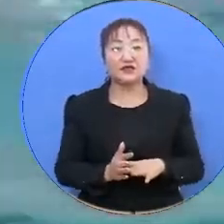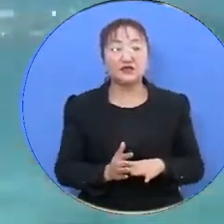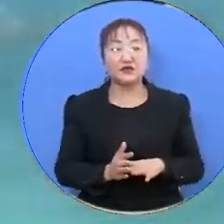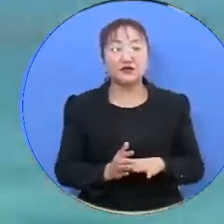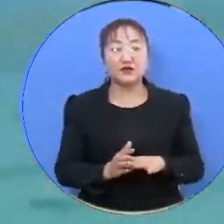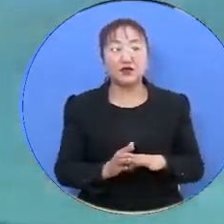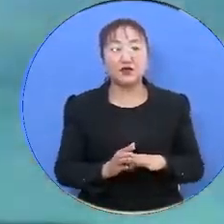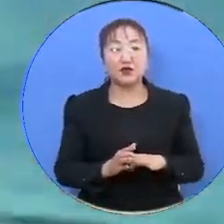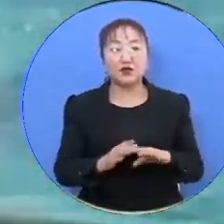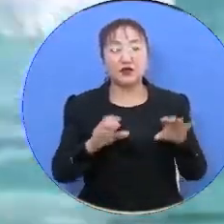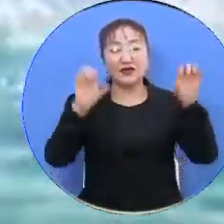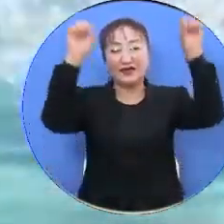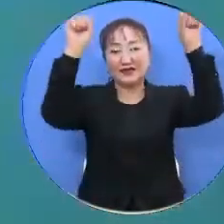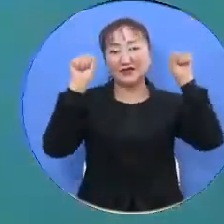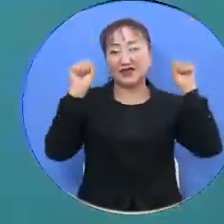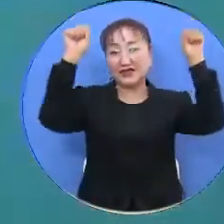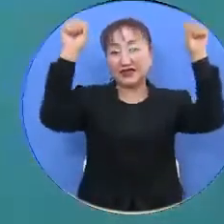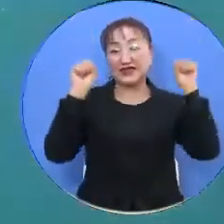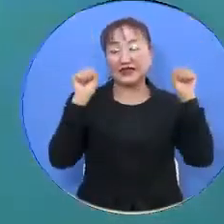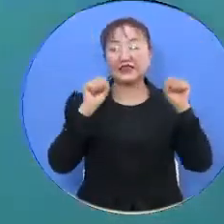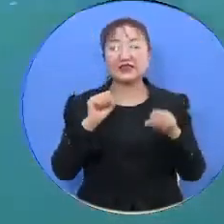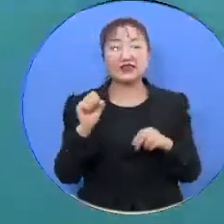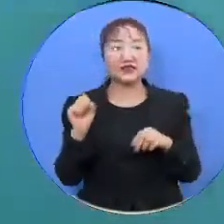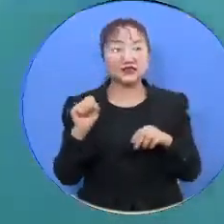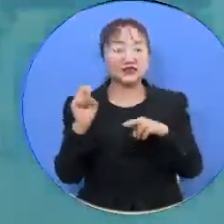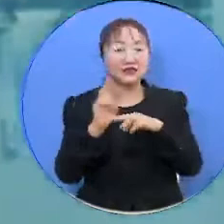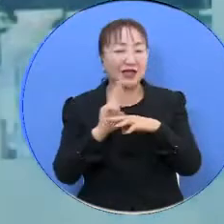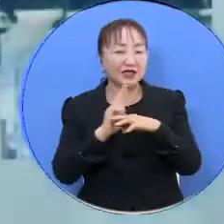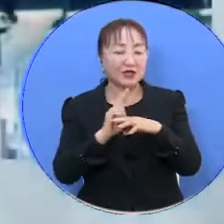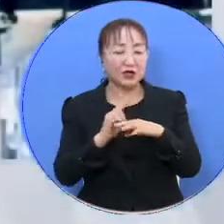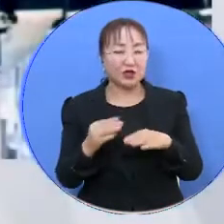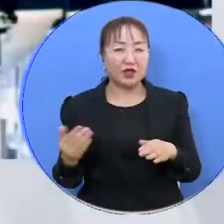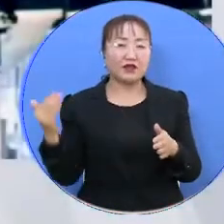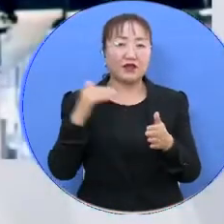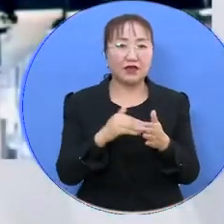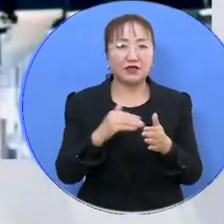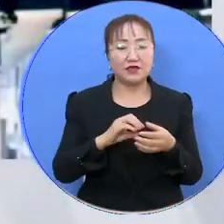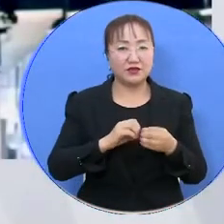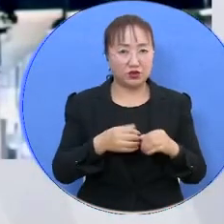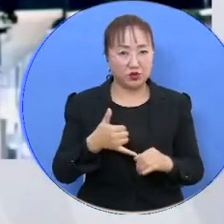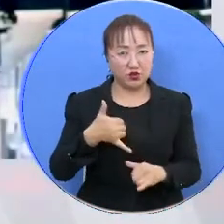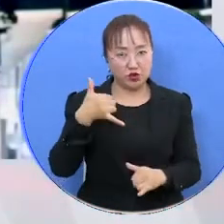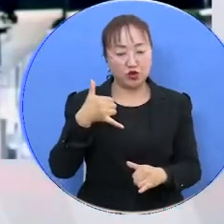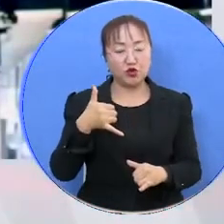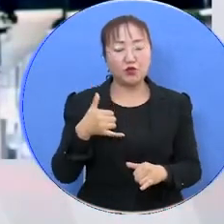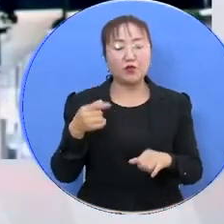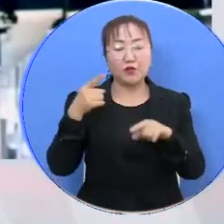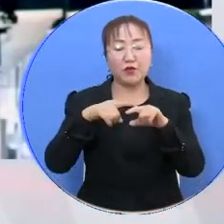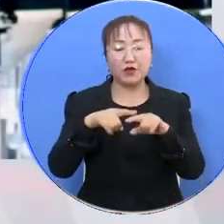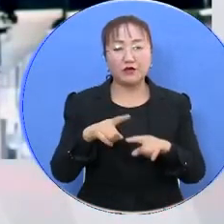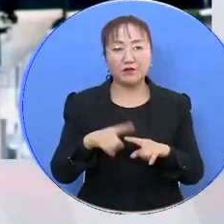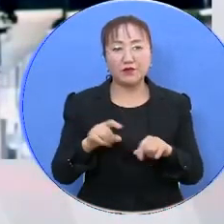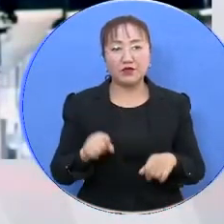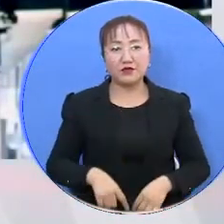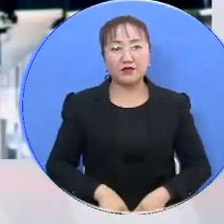төрнийхэн дүүжигдэх дасгалуудыг, дүүжигнэх дасгалуудыг тогтмол хийжээж өндөр болох өрнөлөө чи ихсэн шүү хүүхдүүдээ.